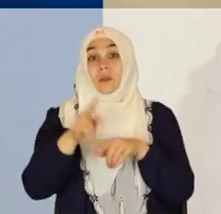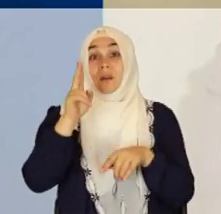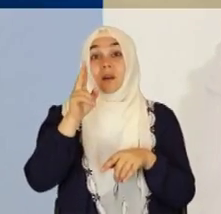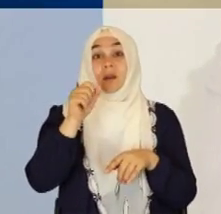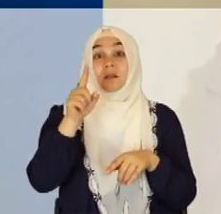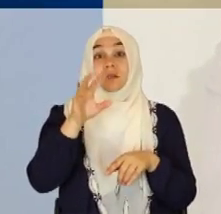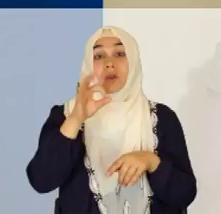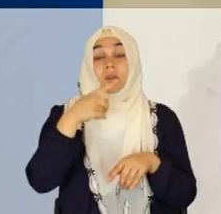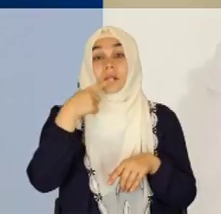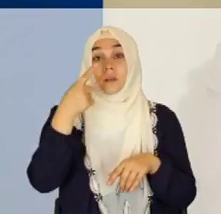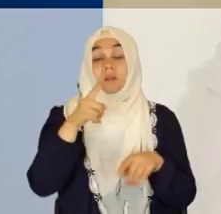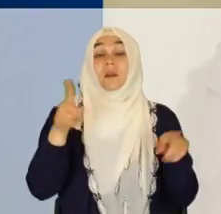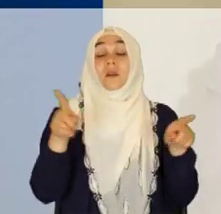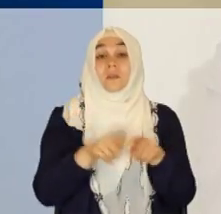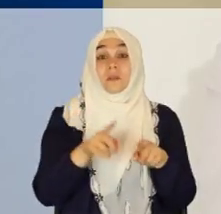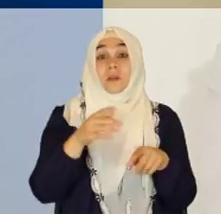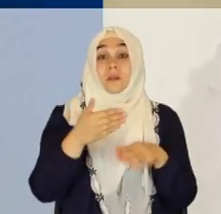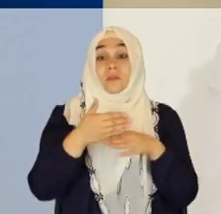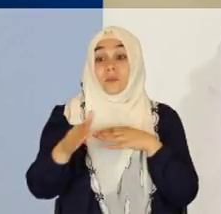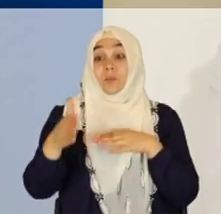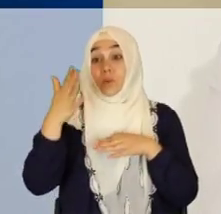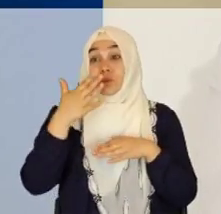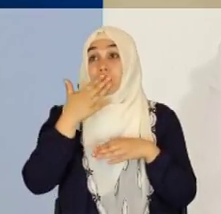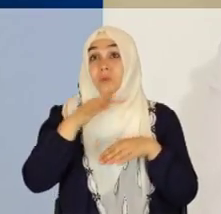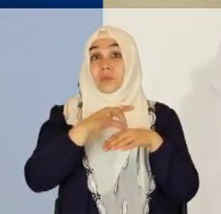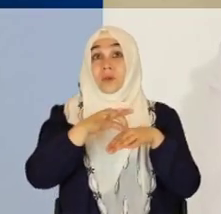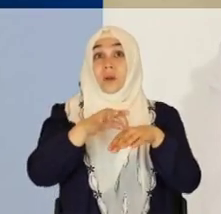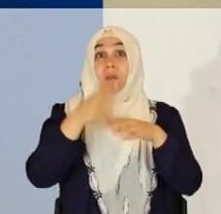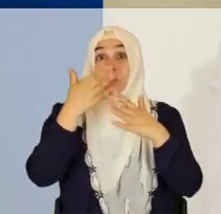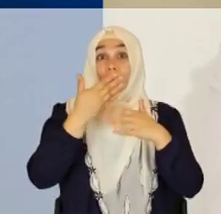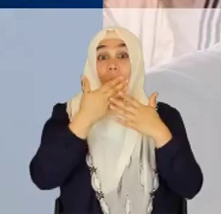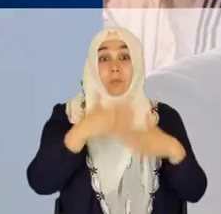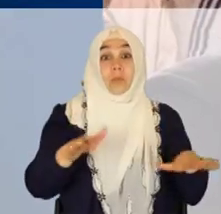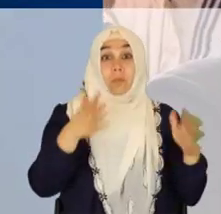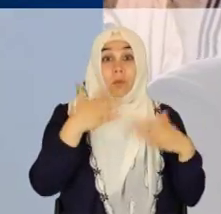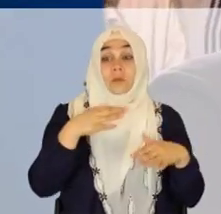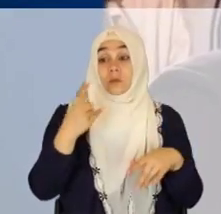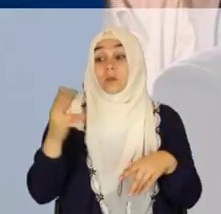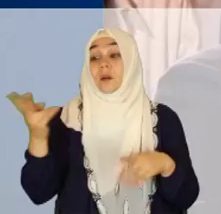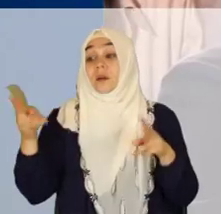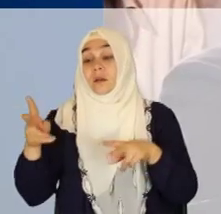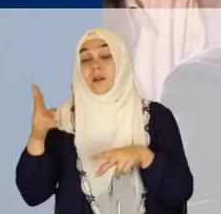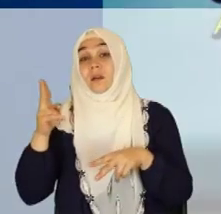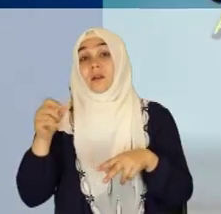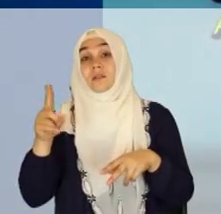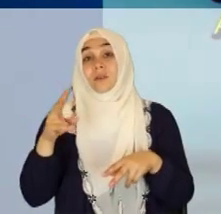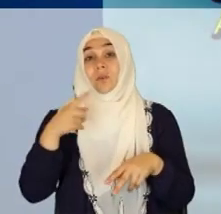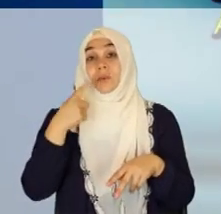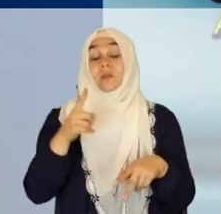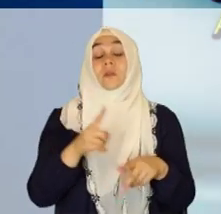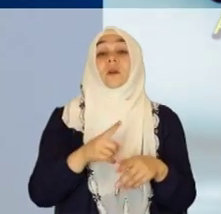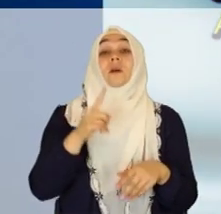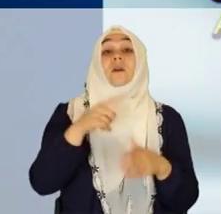deyiladi. Ana vaqt chiqib ketib Ramazon oyidan boshqa vaqtda tutsa qazo roza tutgan bo'ladi.